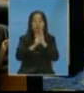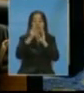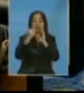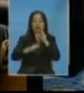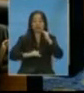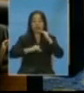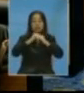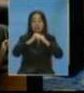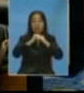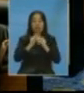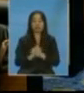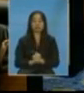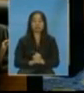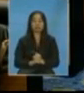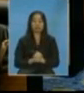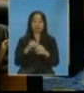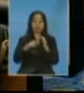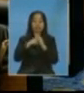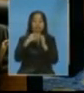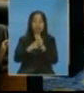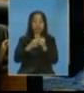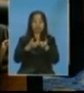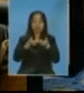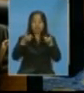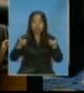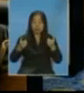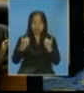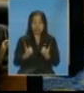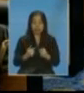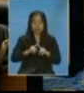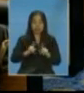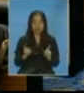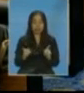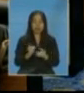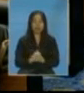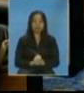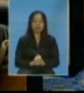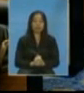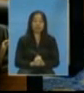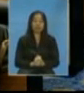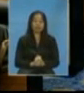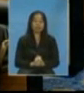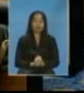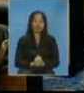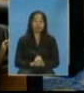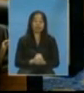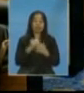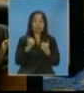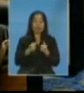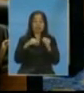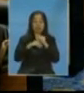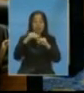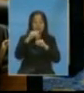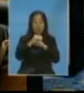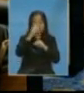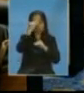แล้วครับนั่นคือเหตุผลซึ่งต่างจากสถานการณ์ในวันนี้โดยสิ้นเชิงถามว่าทำไมโครงการจึงเป็